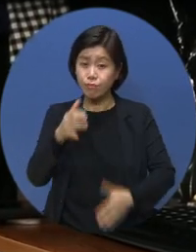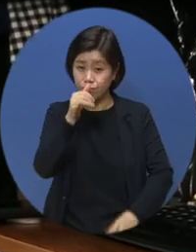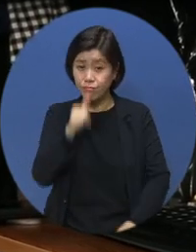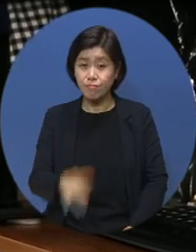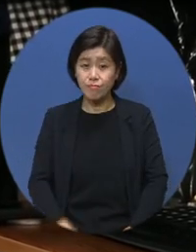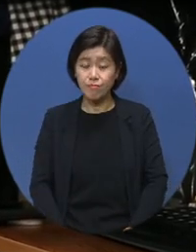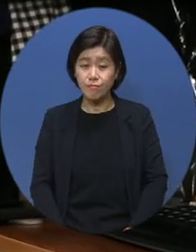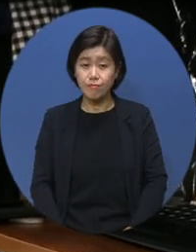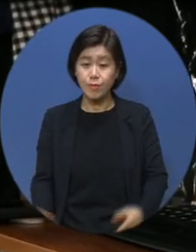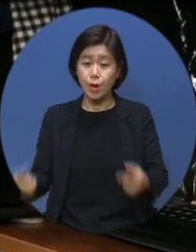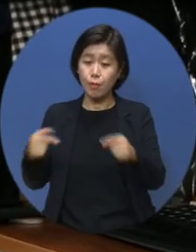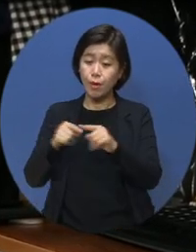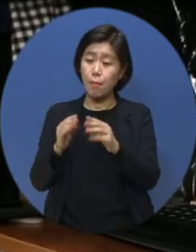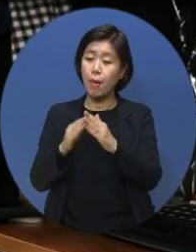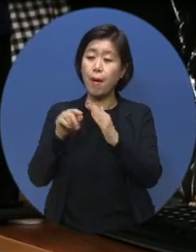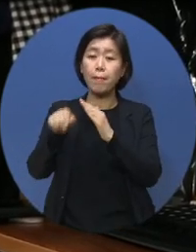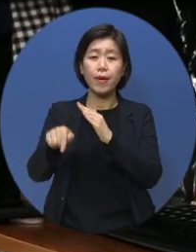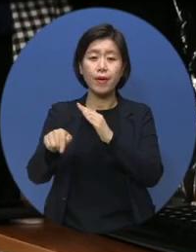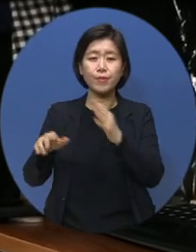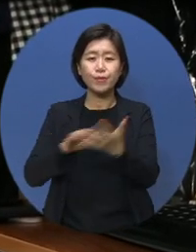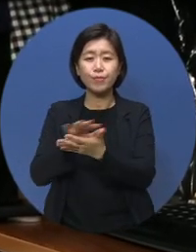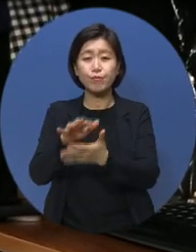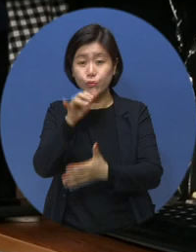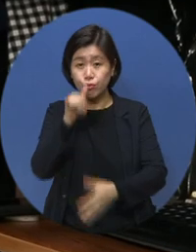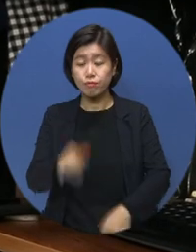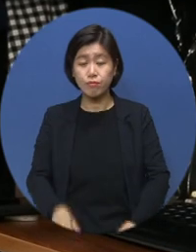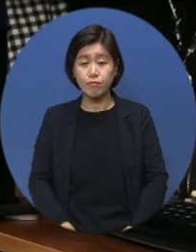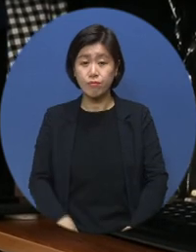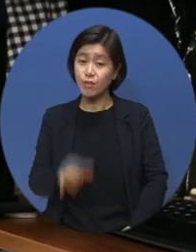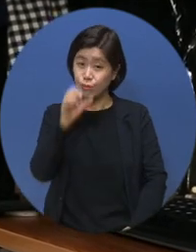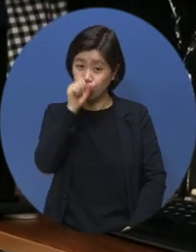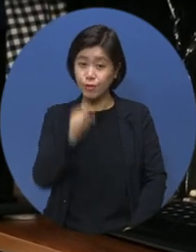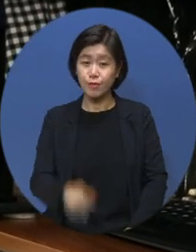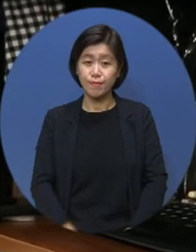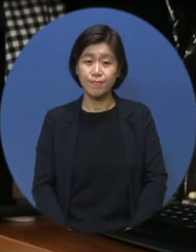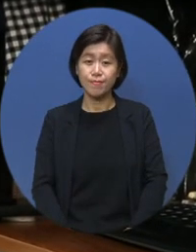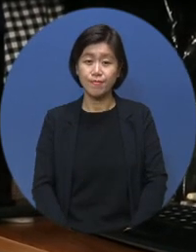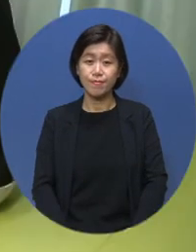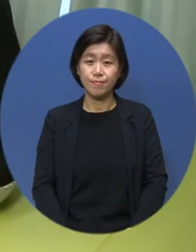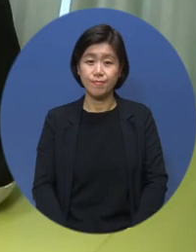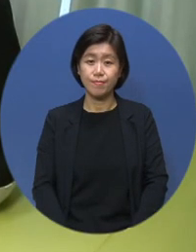자주 따른 데도 놀러다니고 그래서 그런 점이 좋은것 같아요